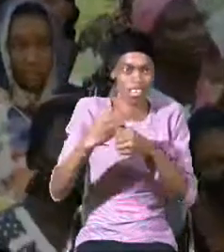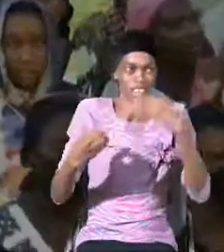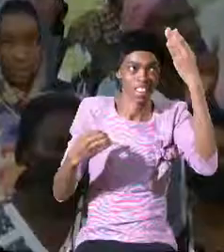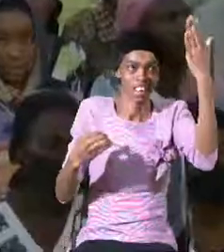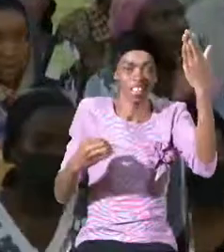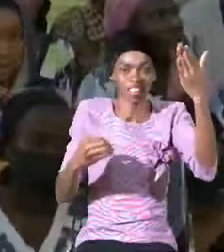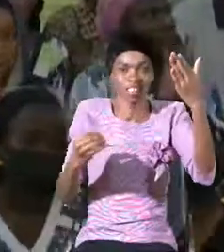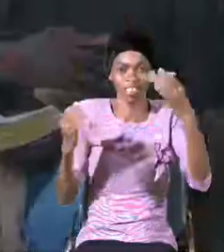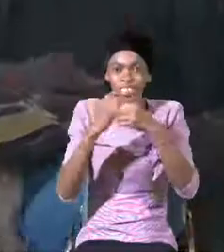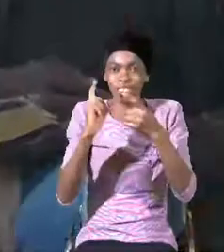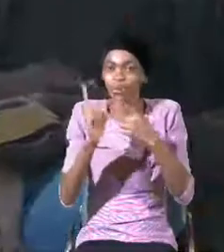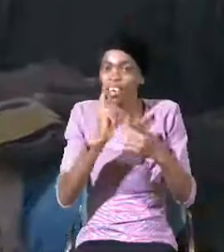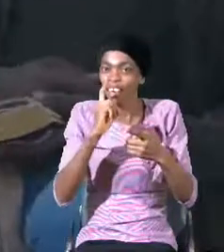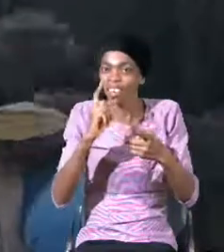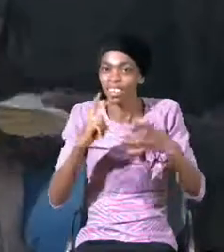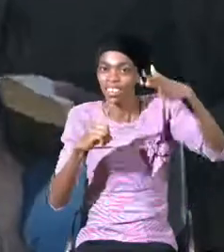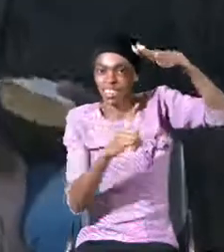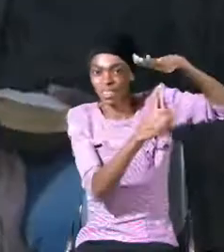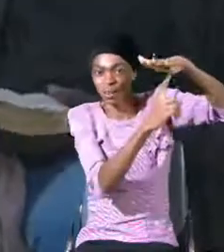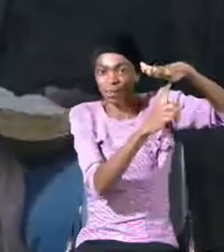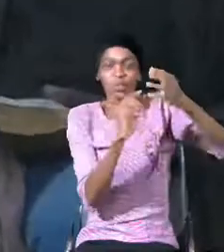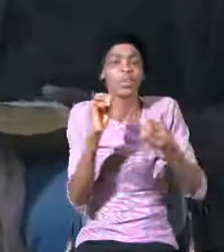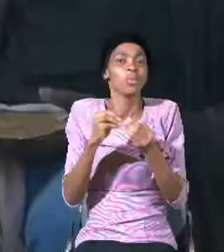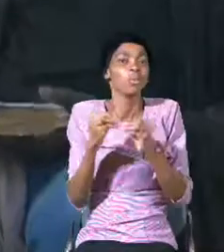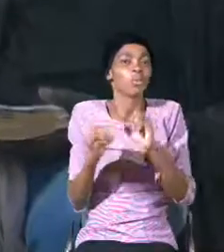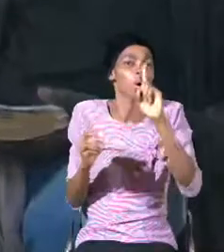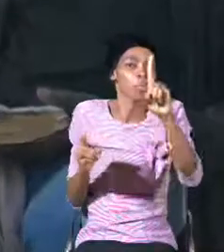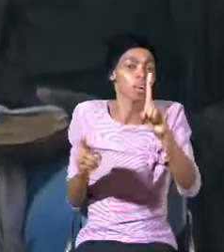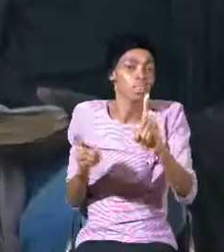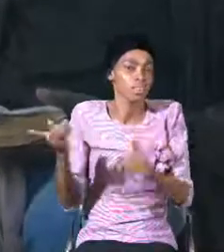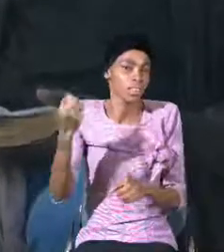Tu seras là-bas. Premier point, les regrets